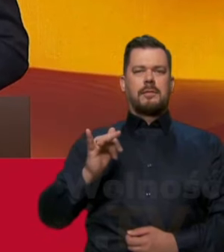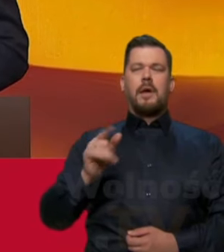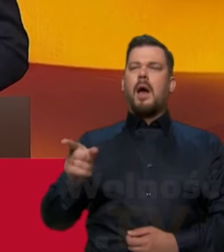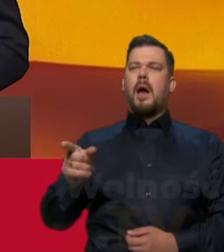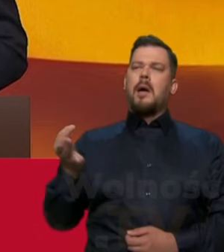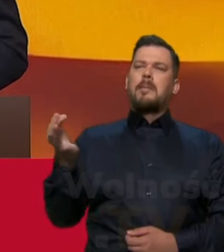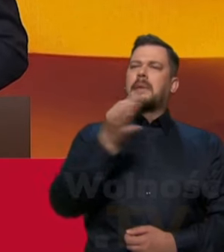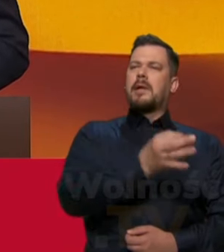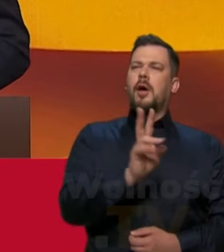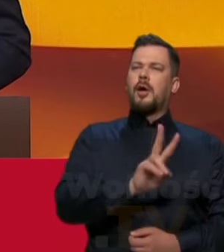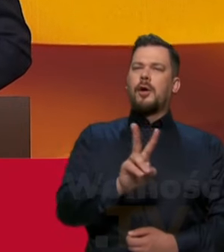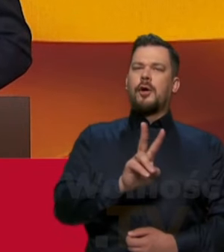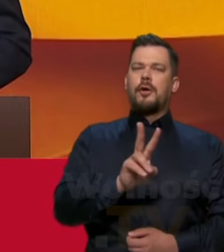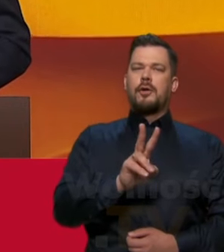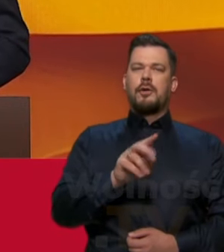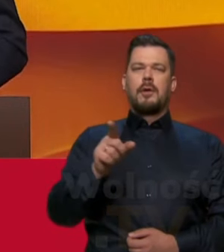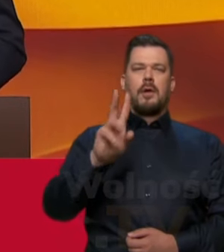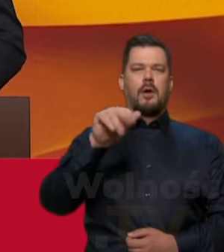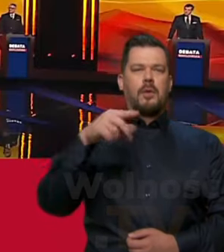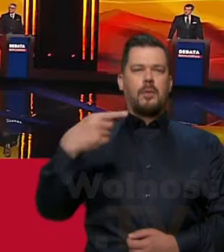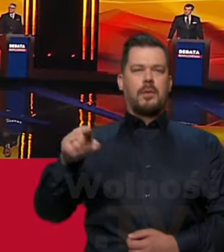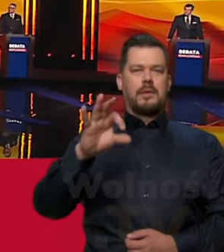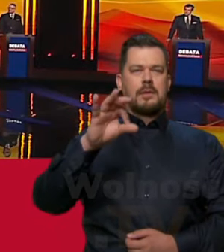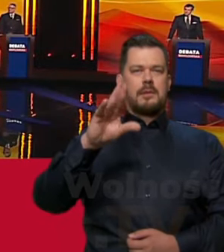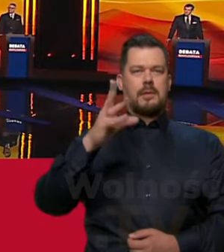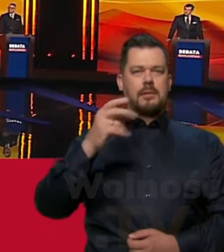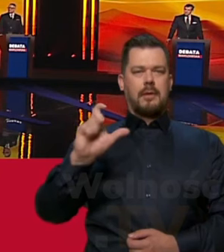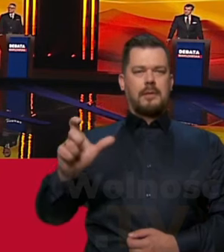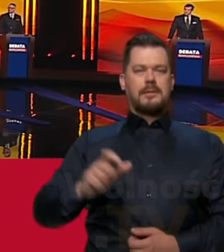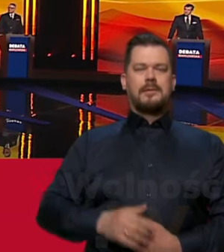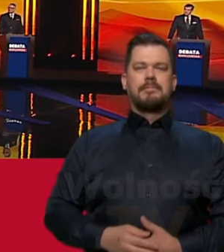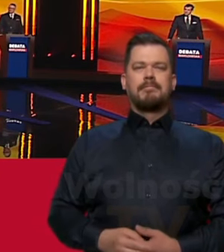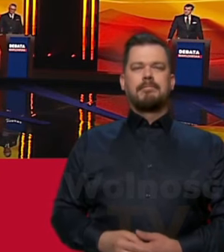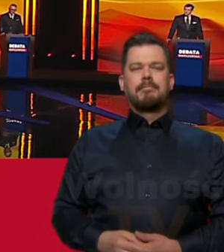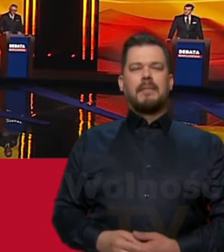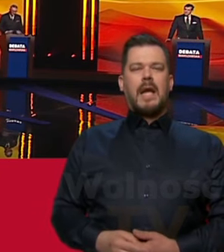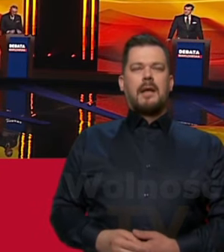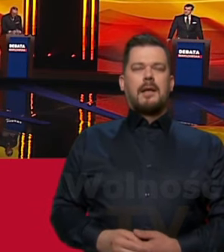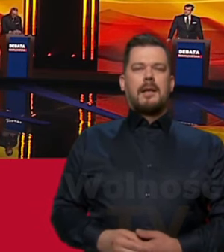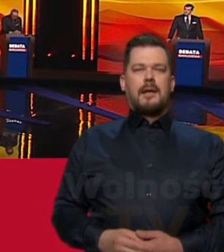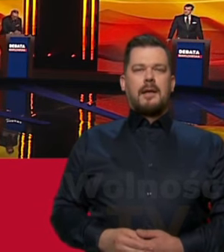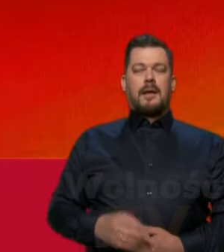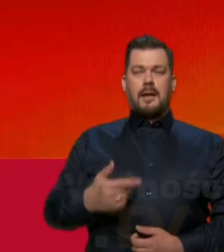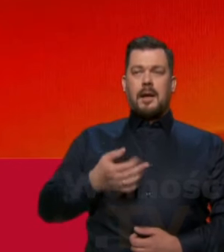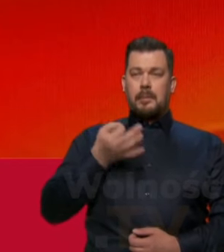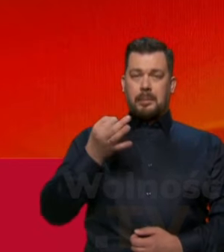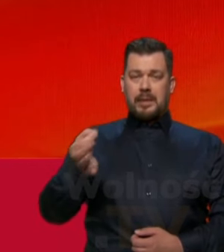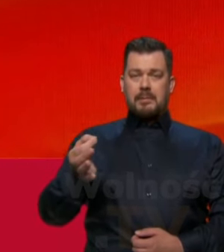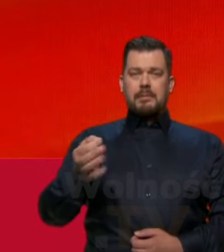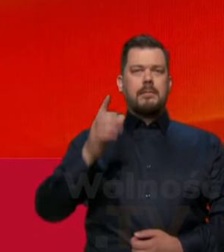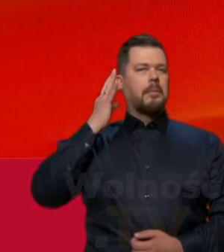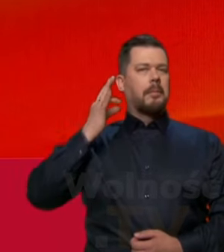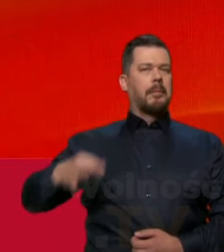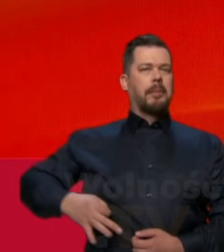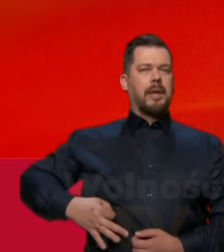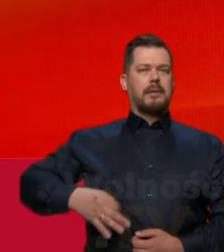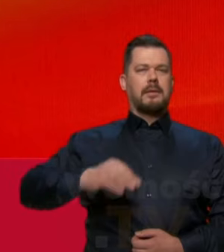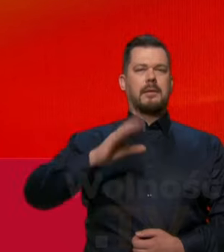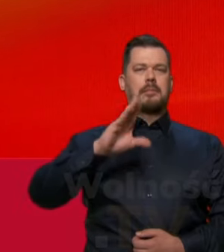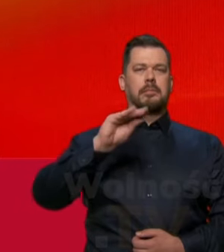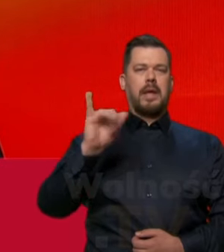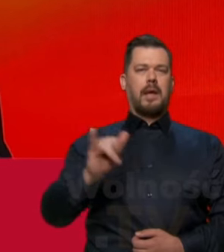Swoje pytanie skieruje pan Romuald Starosielec. Bardzo proszę. Moje pytanie jest do pani Magdaleny